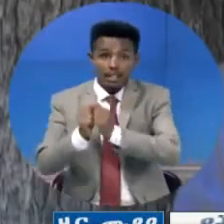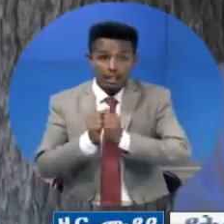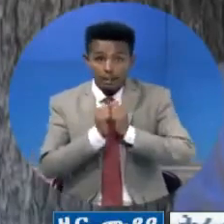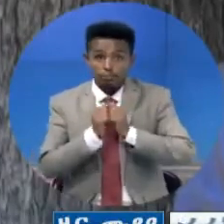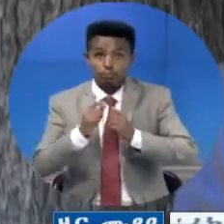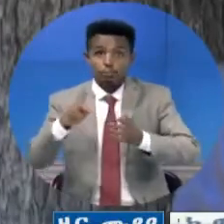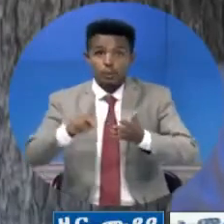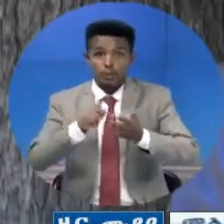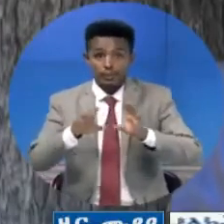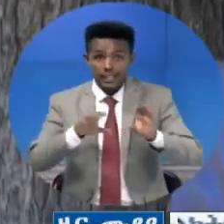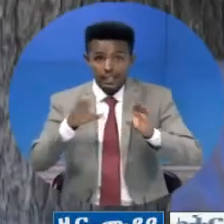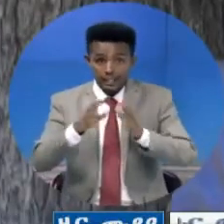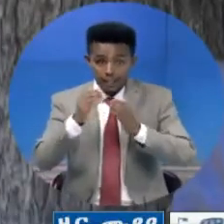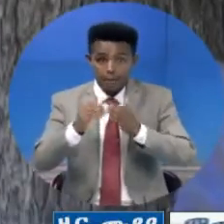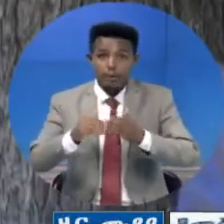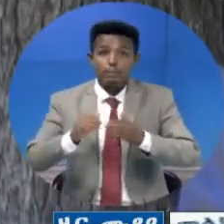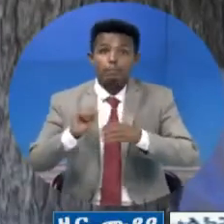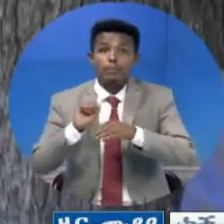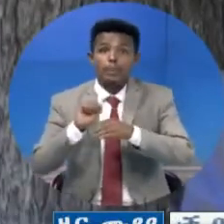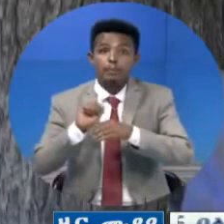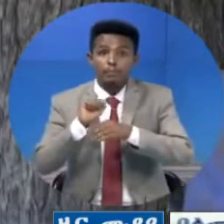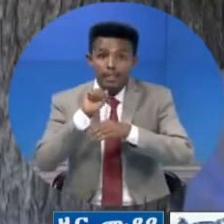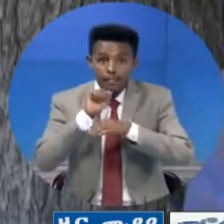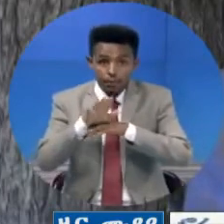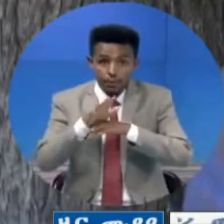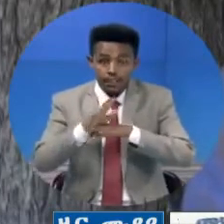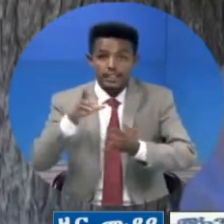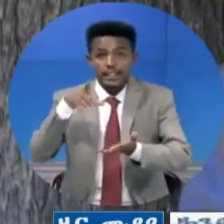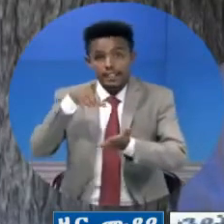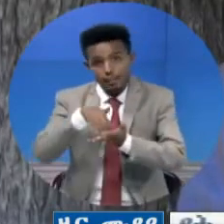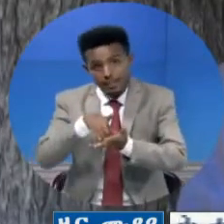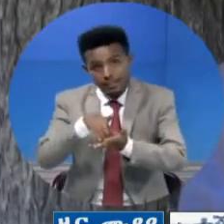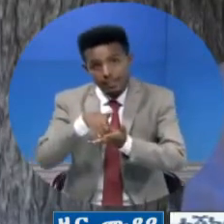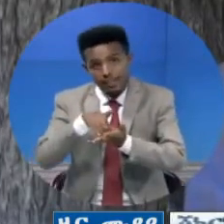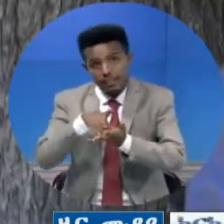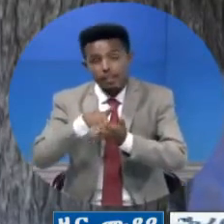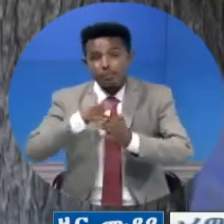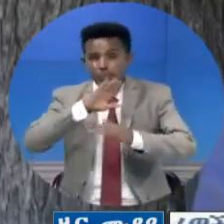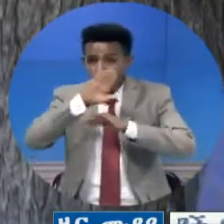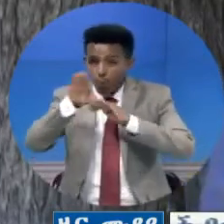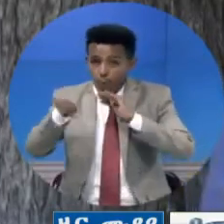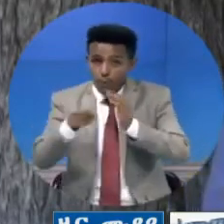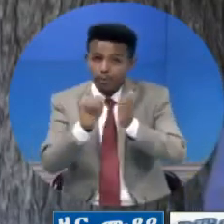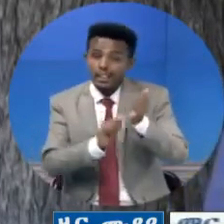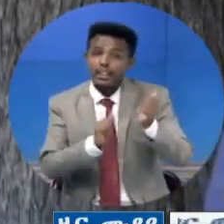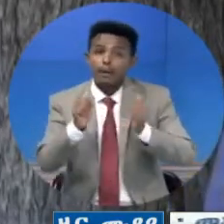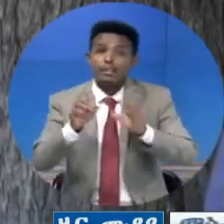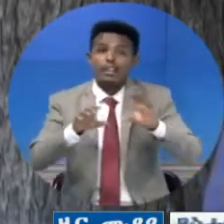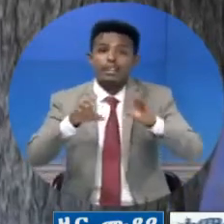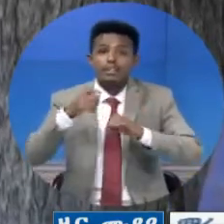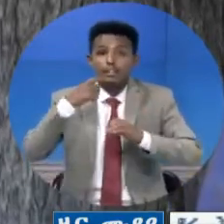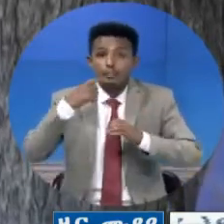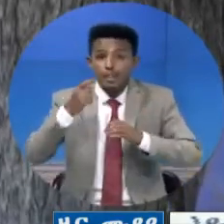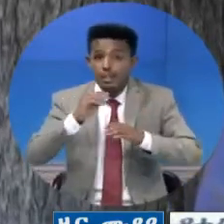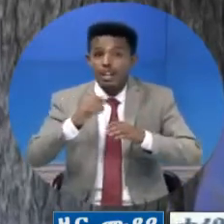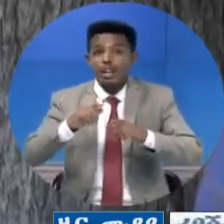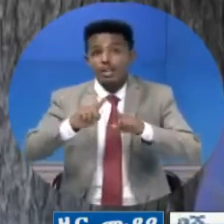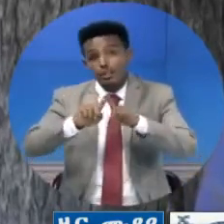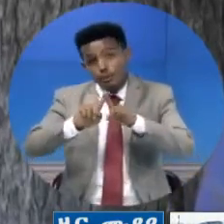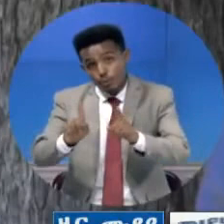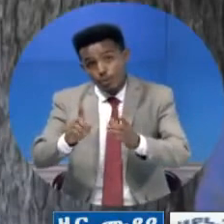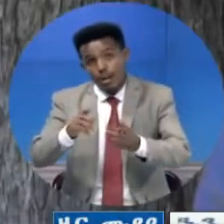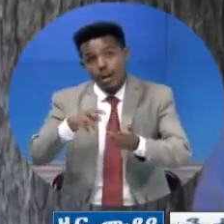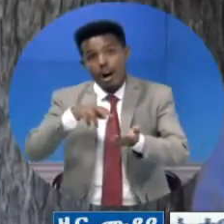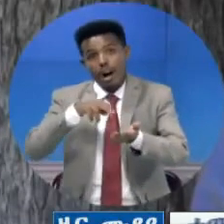እያደረግን በመልእክቶቻችን ከተማችንን በሁሉም ቀዳሚ እናድርግ የሚል ልዩ አቋም